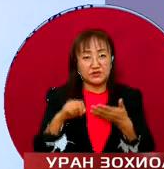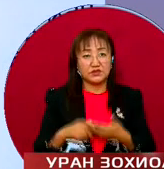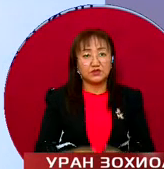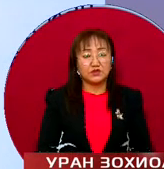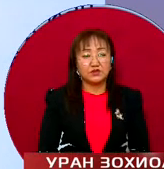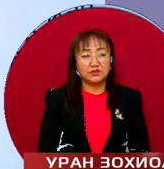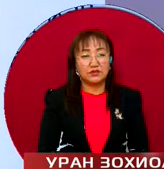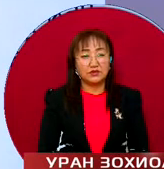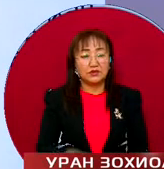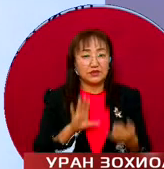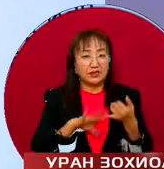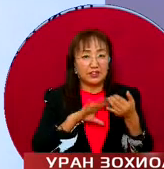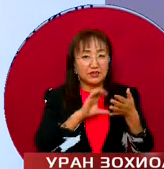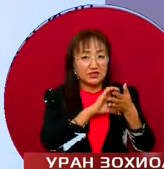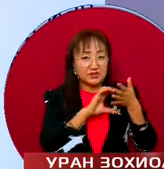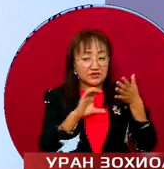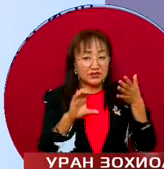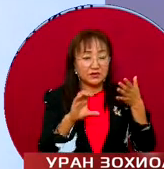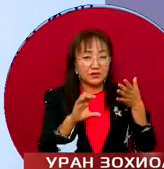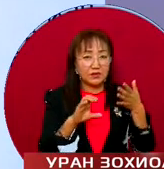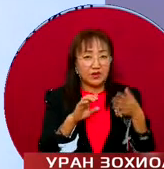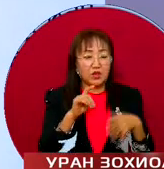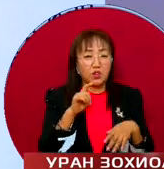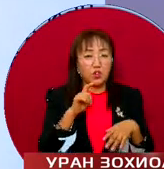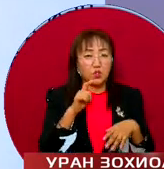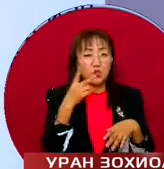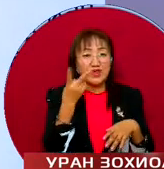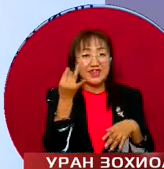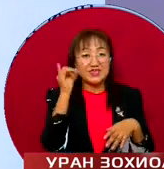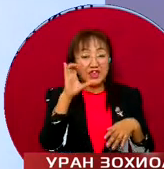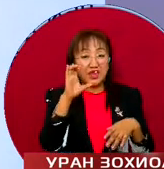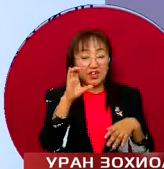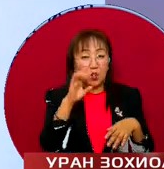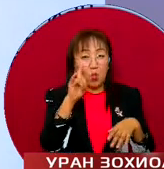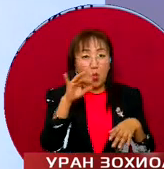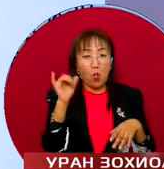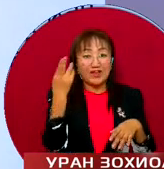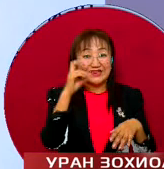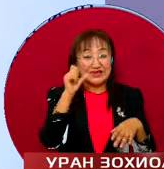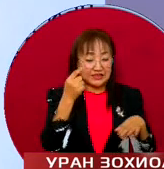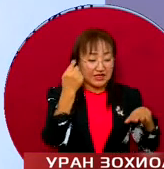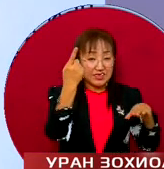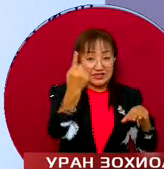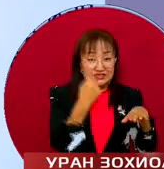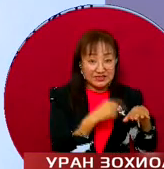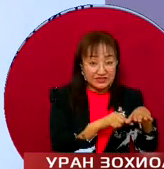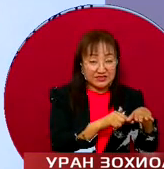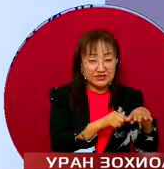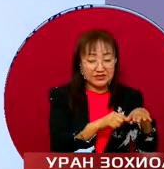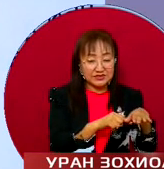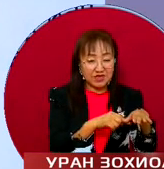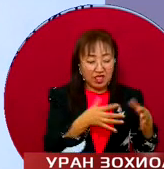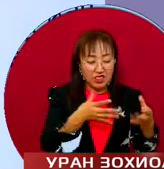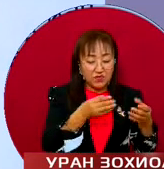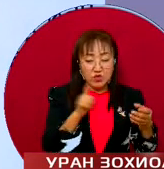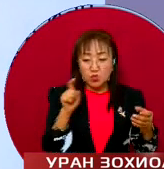За дараагийн хэсэг. Хүүсийн худаг дээр ирж дэвтээсэн үзэн шиг ширэн ховоогоор нь чадлынхаа